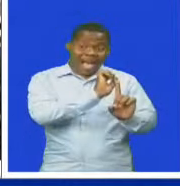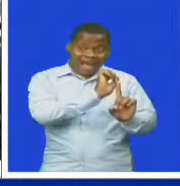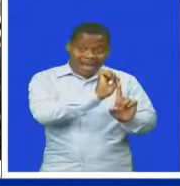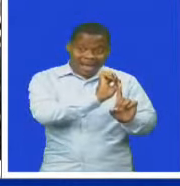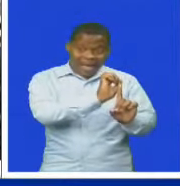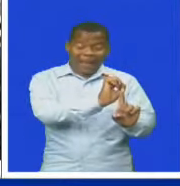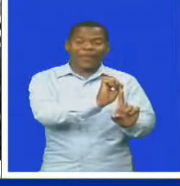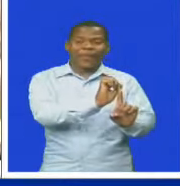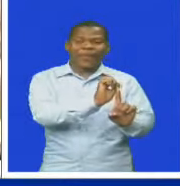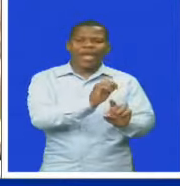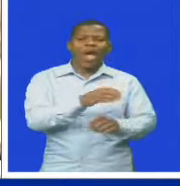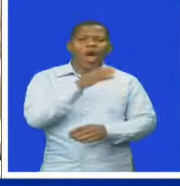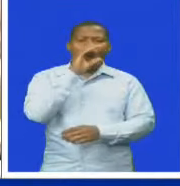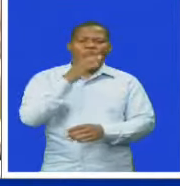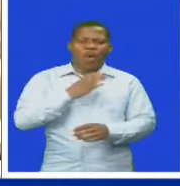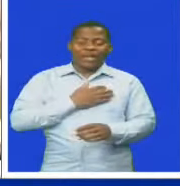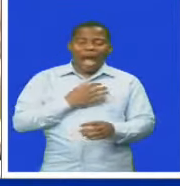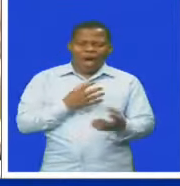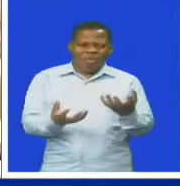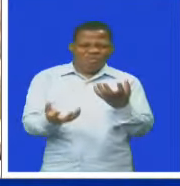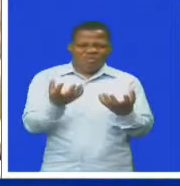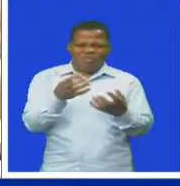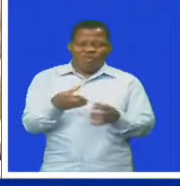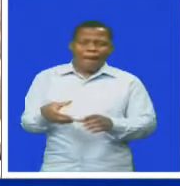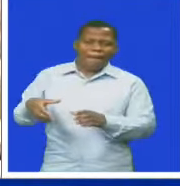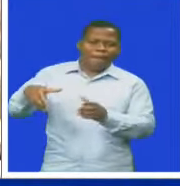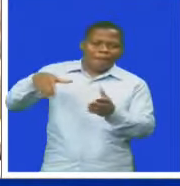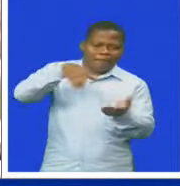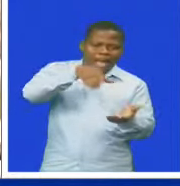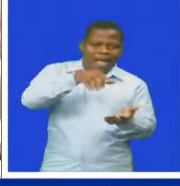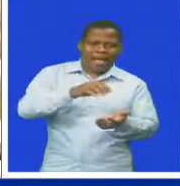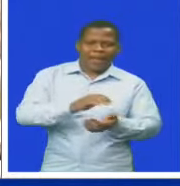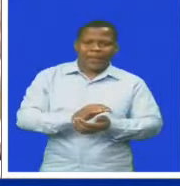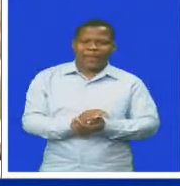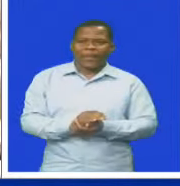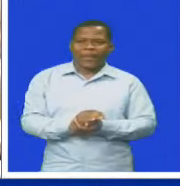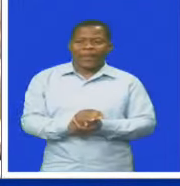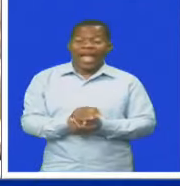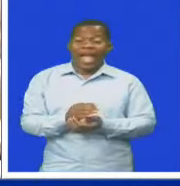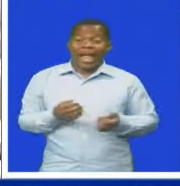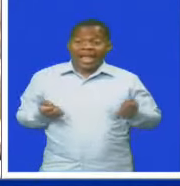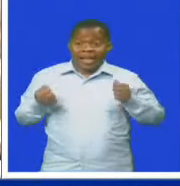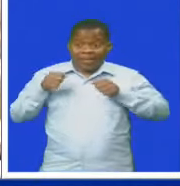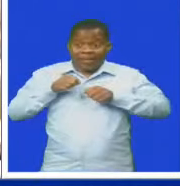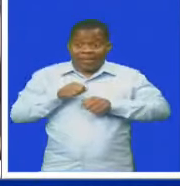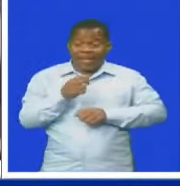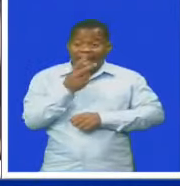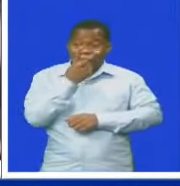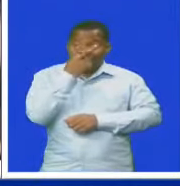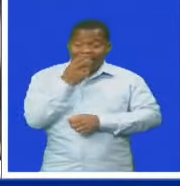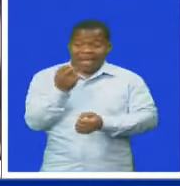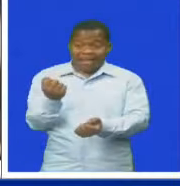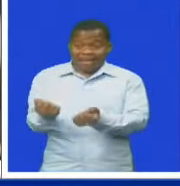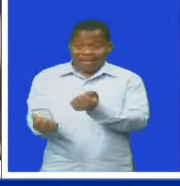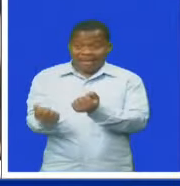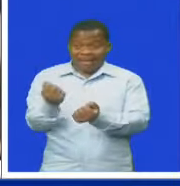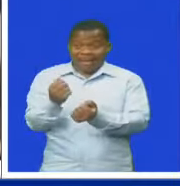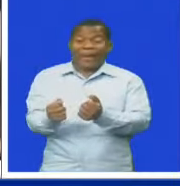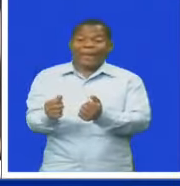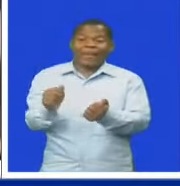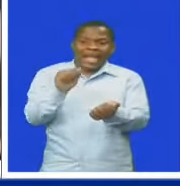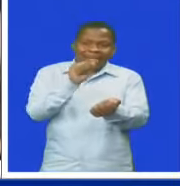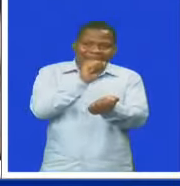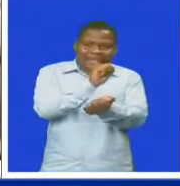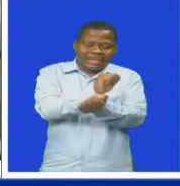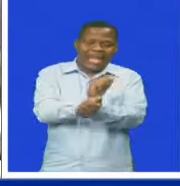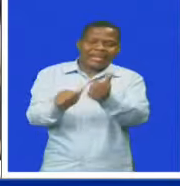stocksini Nonhlanhla Masilela waboshwa ngalesihlanu ebusuku kwenzaweni yakancesi. Licala lasolelwa lona